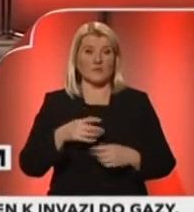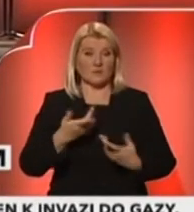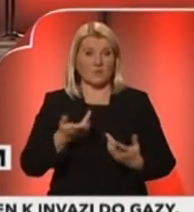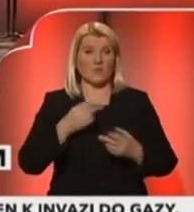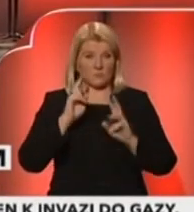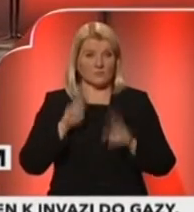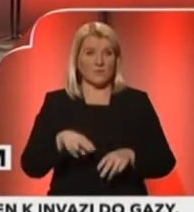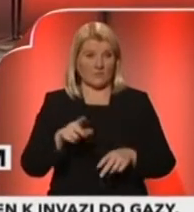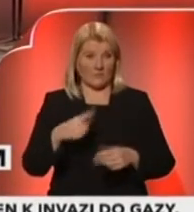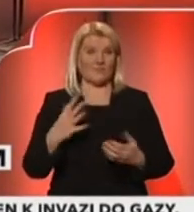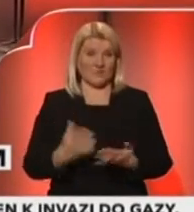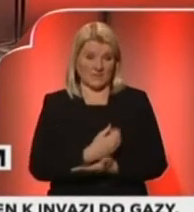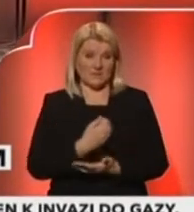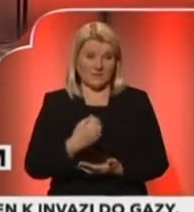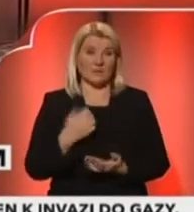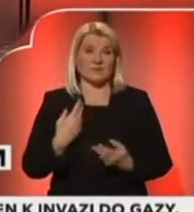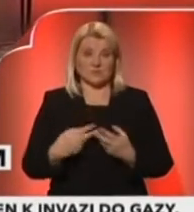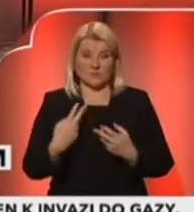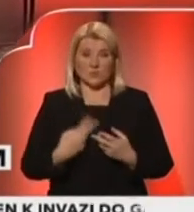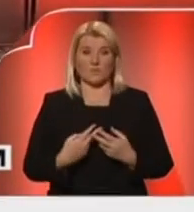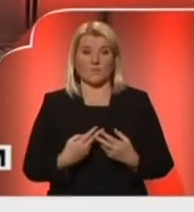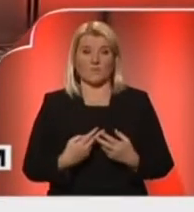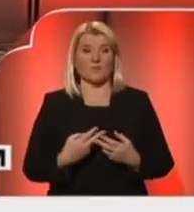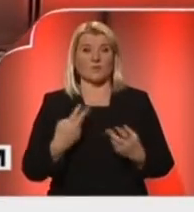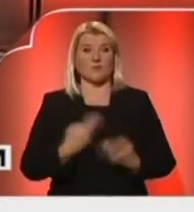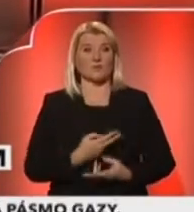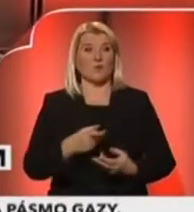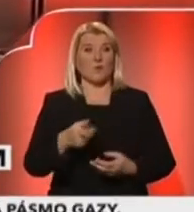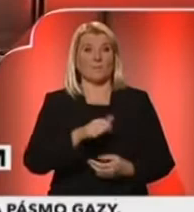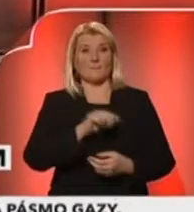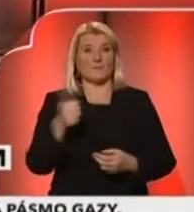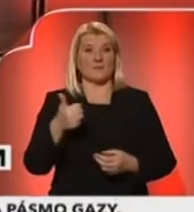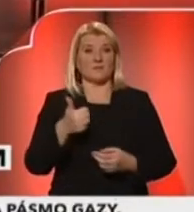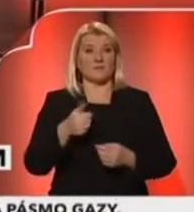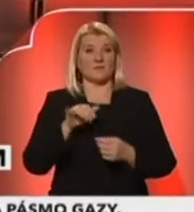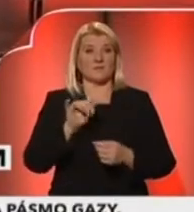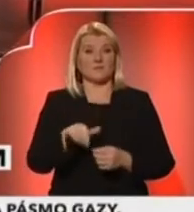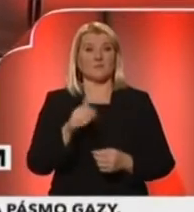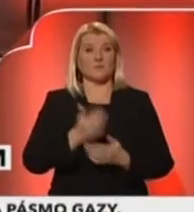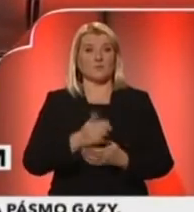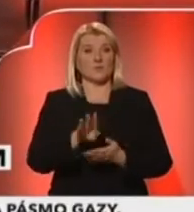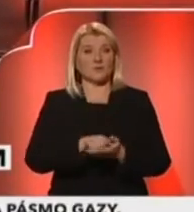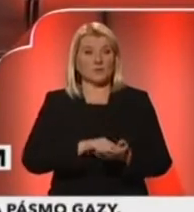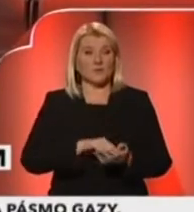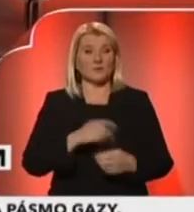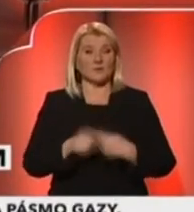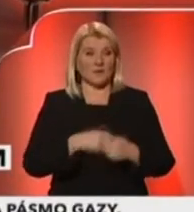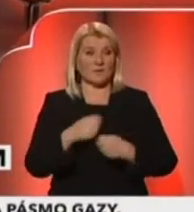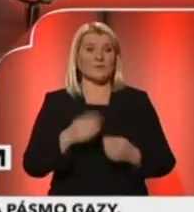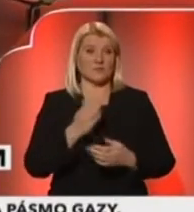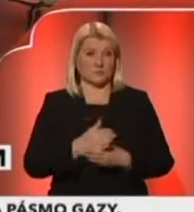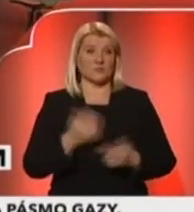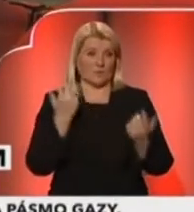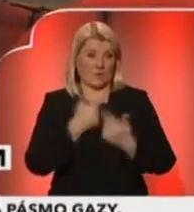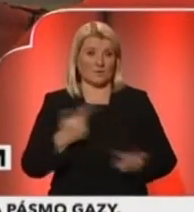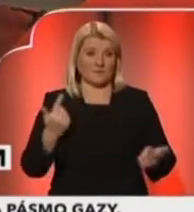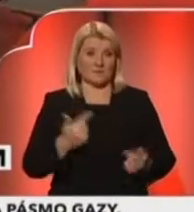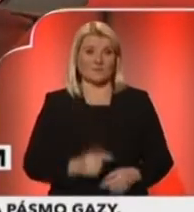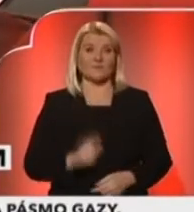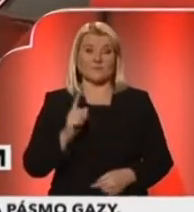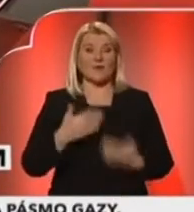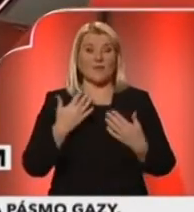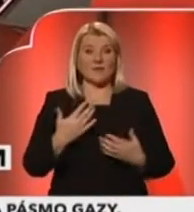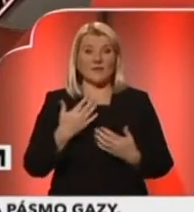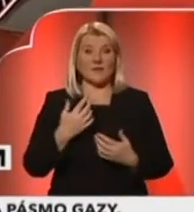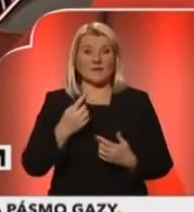jste vyhráli, takže tu zodpovědnost, to, že jste byli první na tahu, to je logická záležitost. Teď už se prosím pojďme podívat přímo